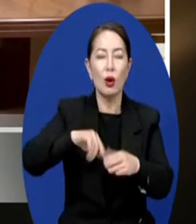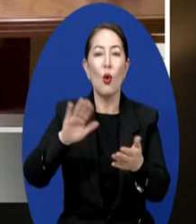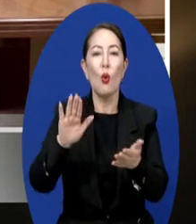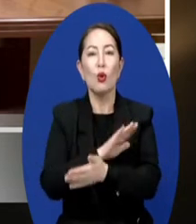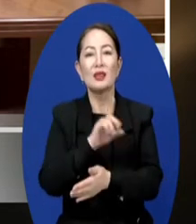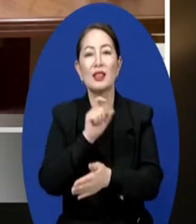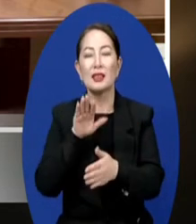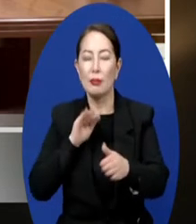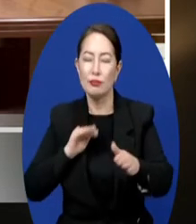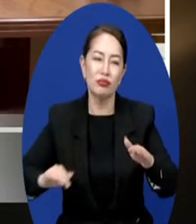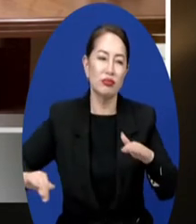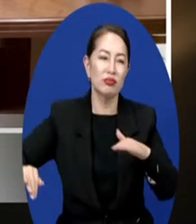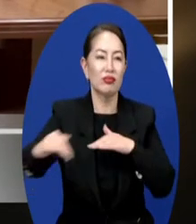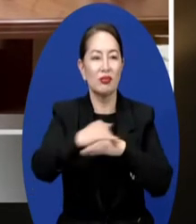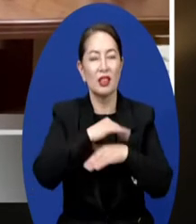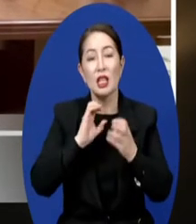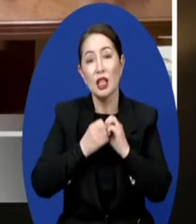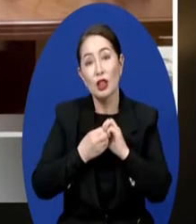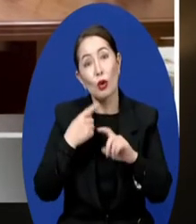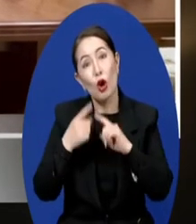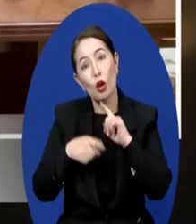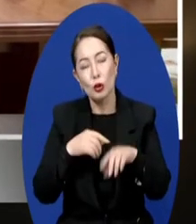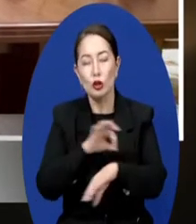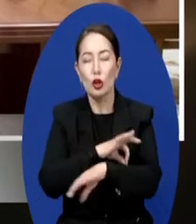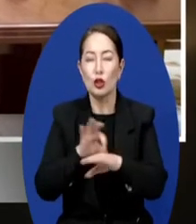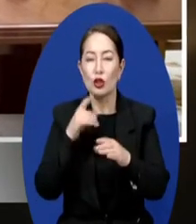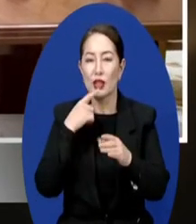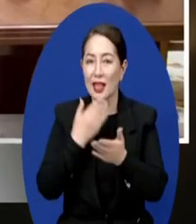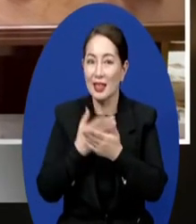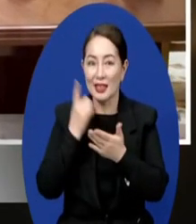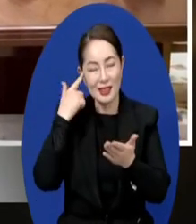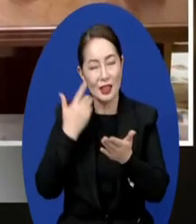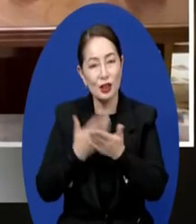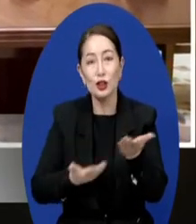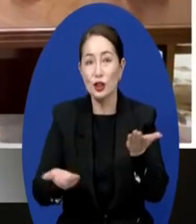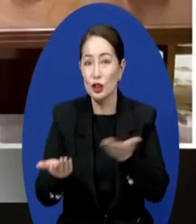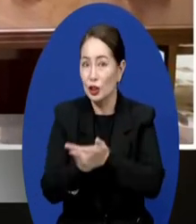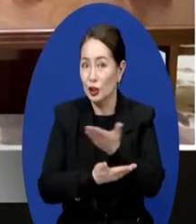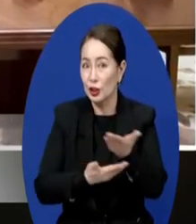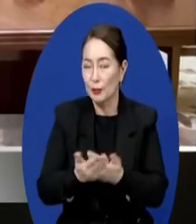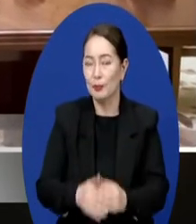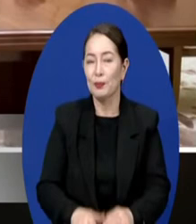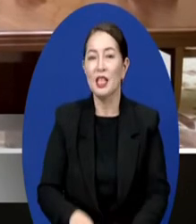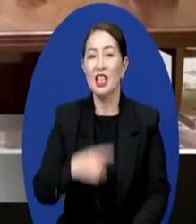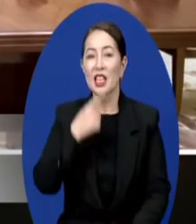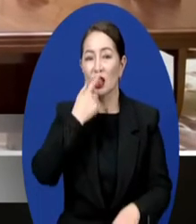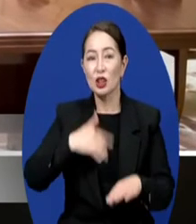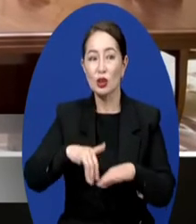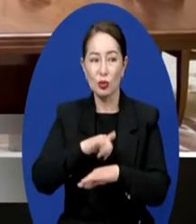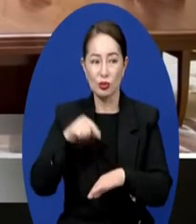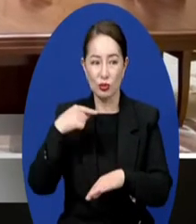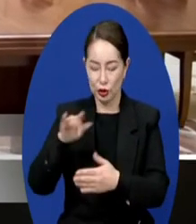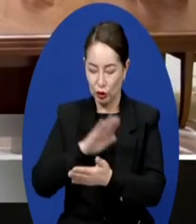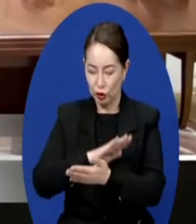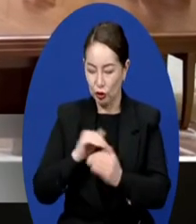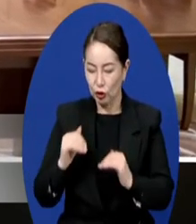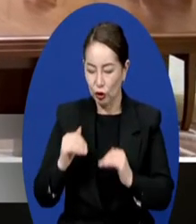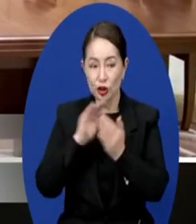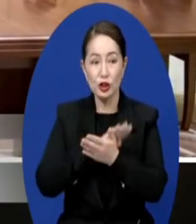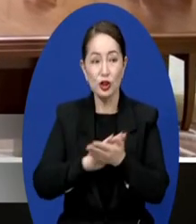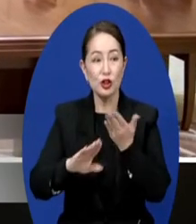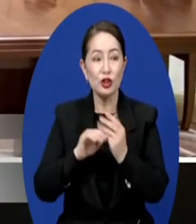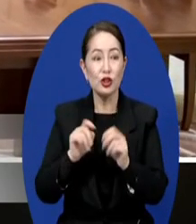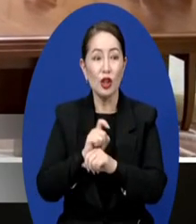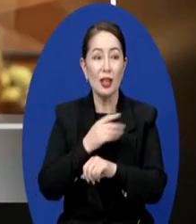барих зэрэг төслүүдийн талаар дэлгэрэнгүй санал болгов зөвлөцлөө. Бүгд найрамдах хятад ард улсын хөгжил шинжилгээ хорооны